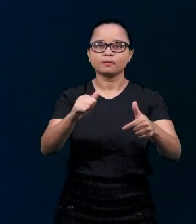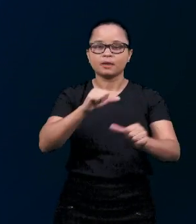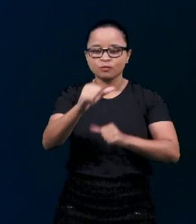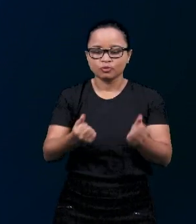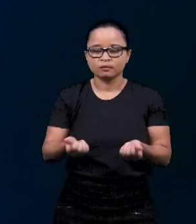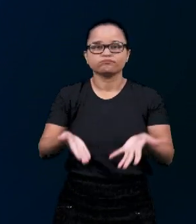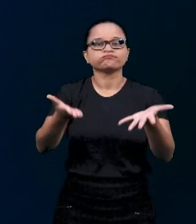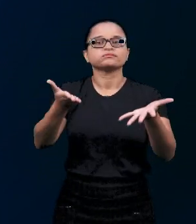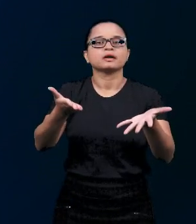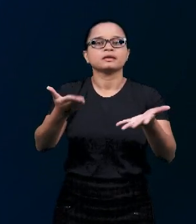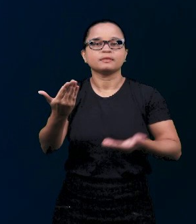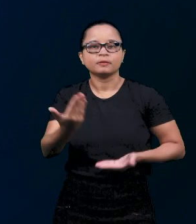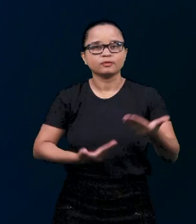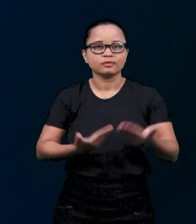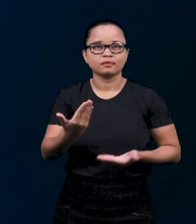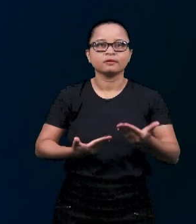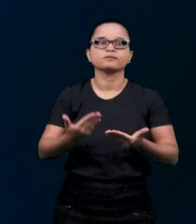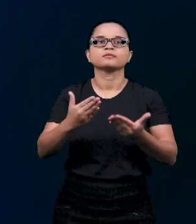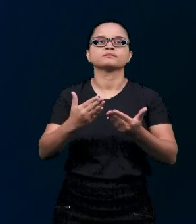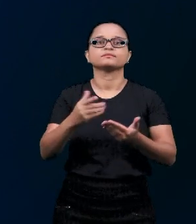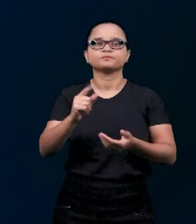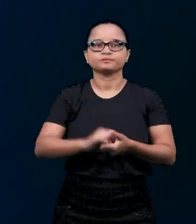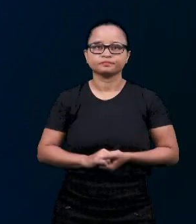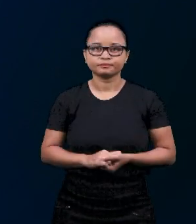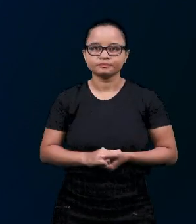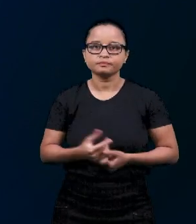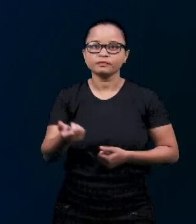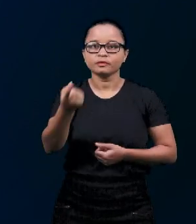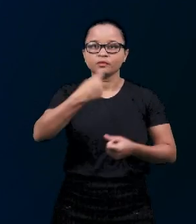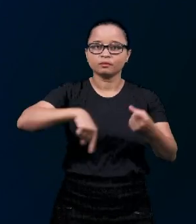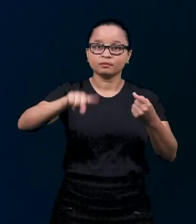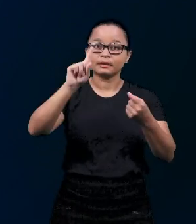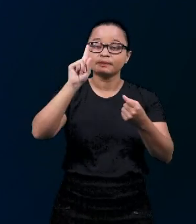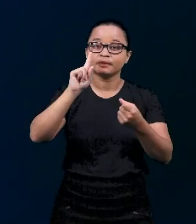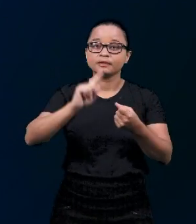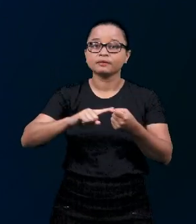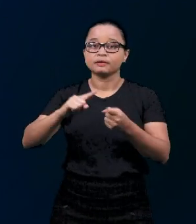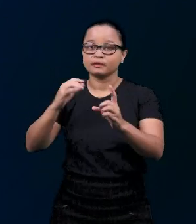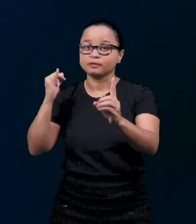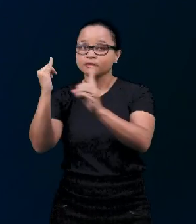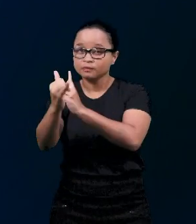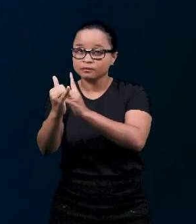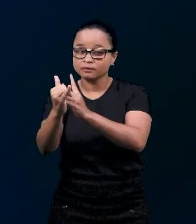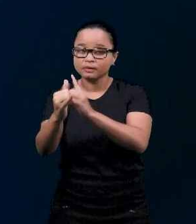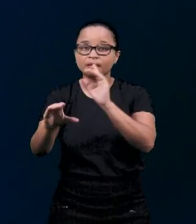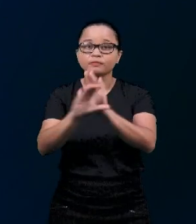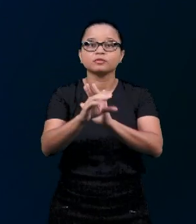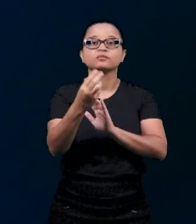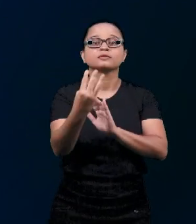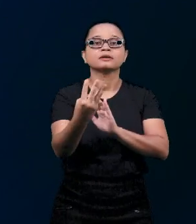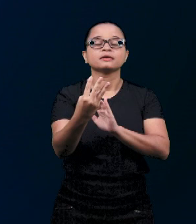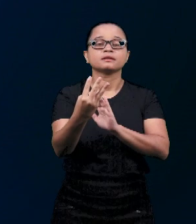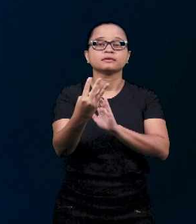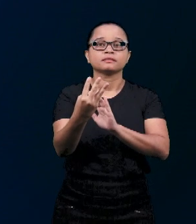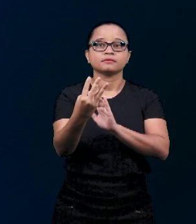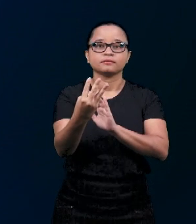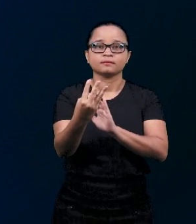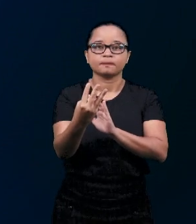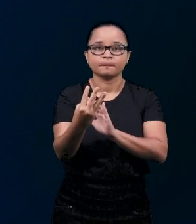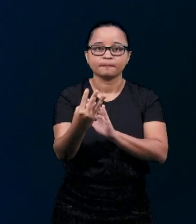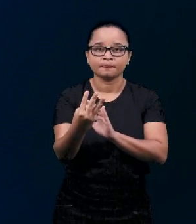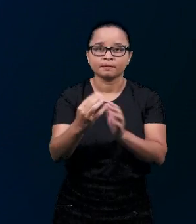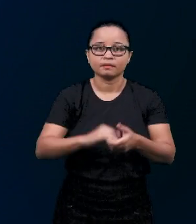de la situation prophétique. Chapitre Apocalypse 3:1 dit « Je connais tes œuvres, que tu as le nom qui vit et que tu es